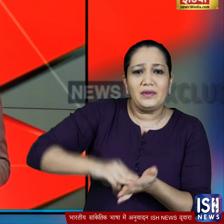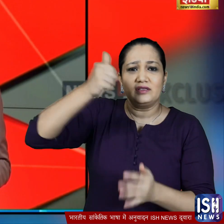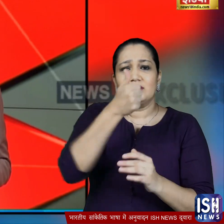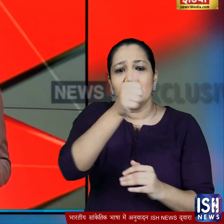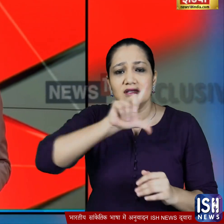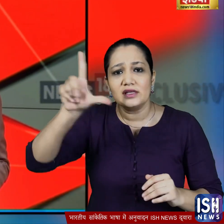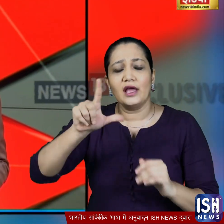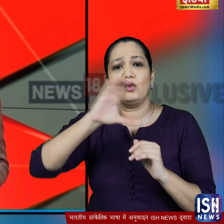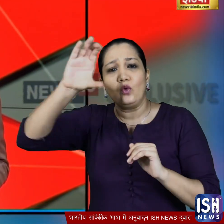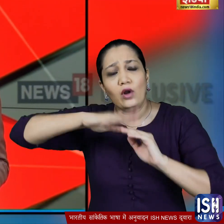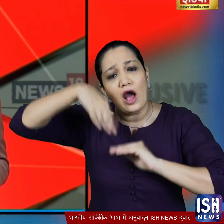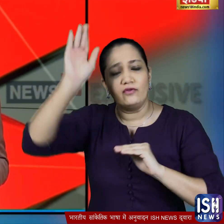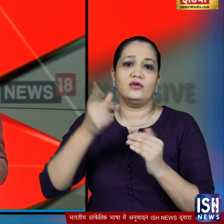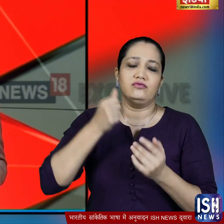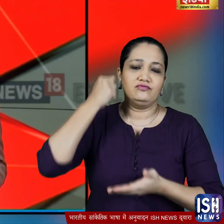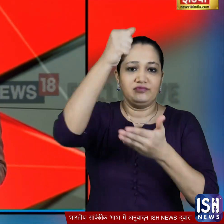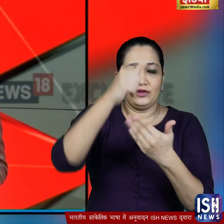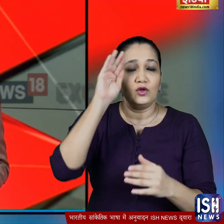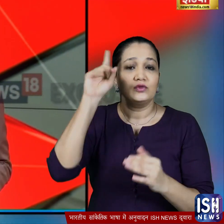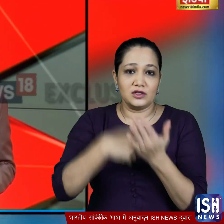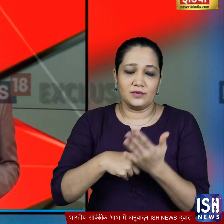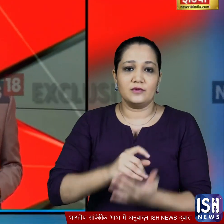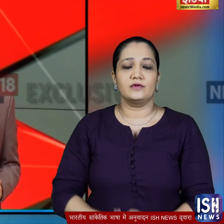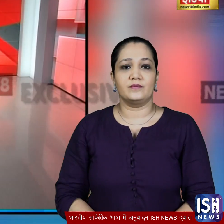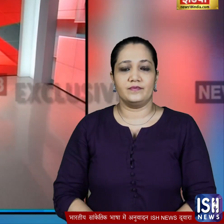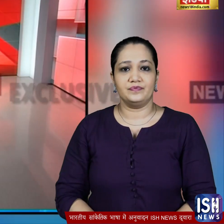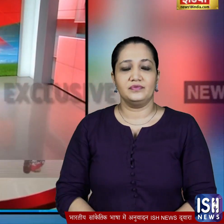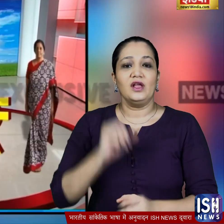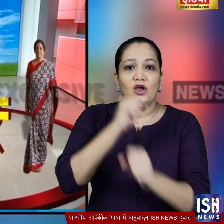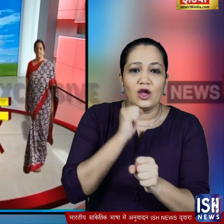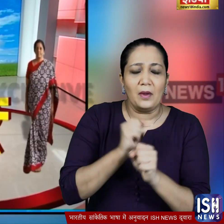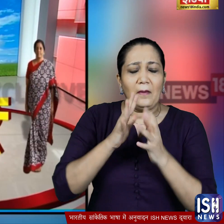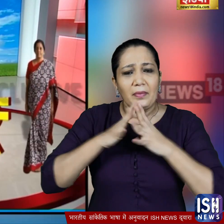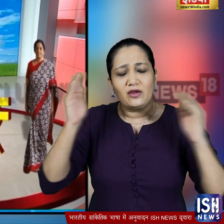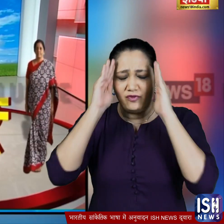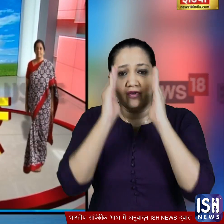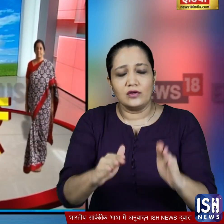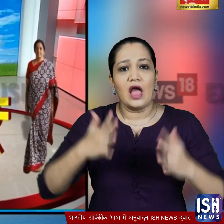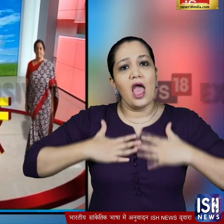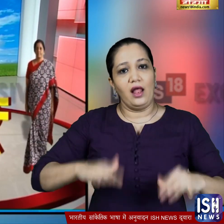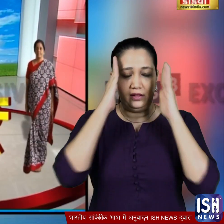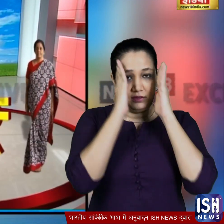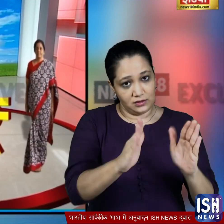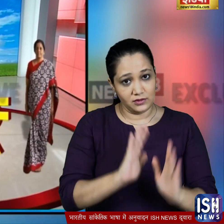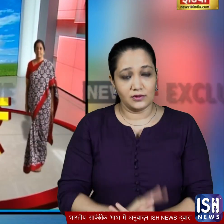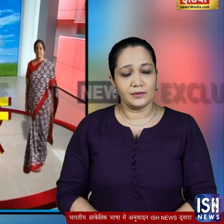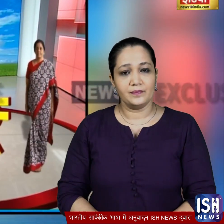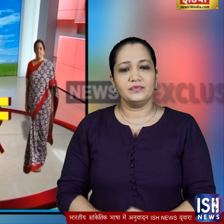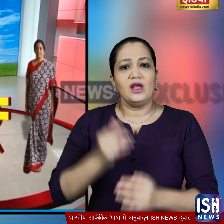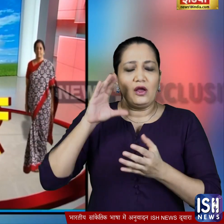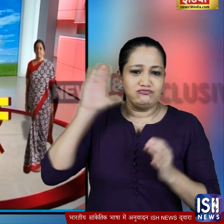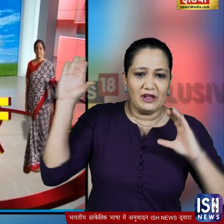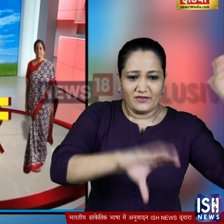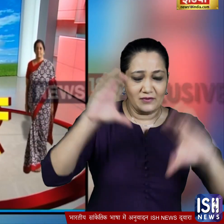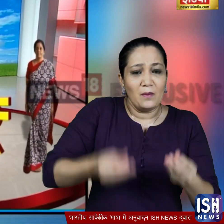के राहत पैकेज का ऐलान किया। न्यूज़ 18 के एहतशाम खान की रिपोर्ट है कि सरकार का सबसे ज्यादा जोर हेल्थ सेक्टर पर रहा। हेल्थ सेक्टर में निवेश